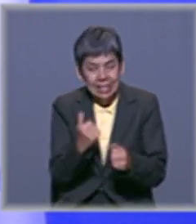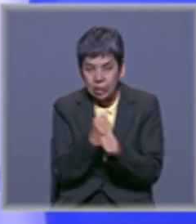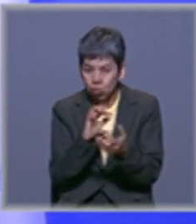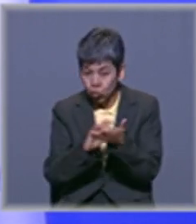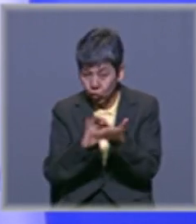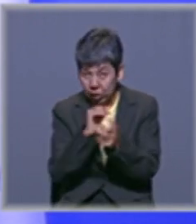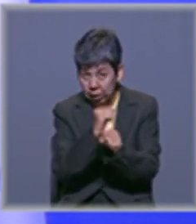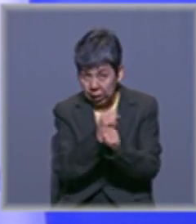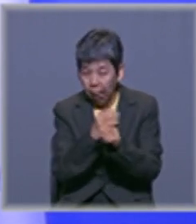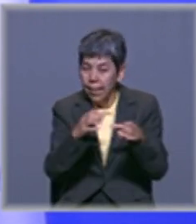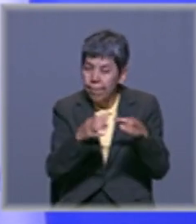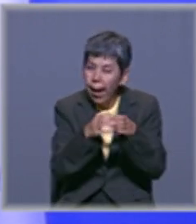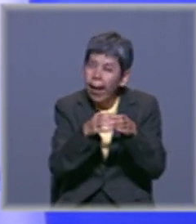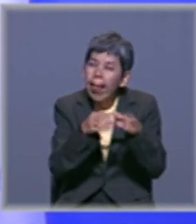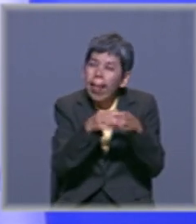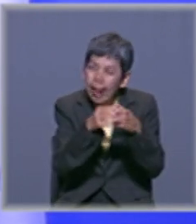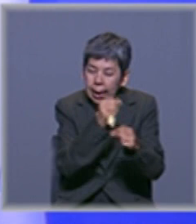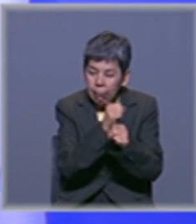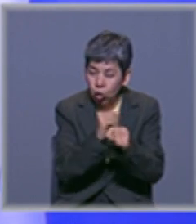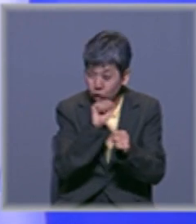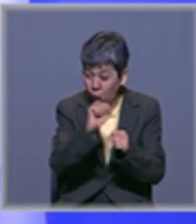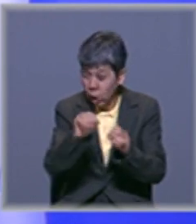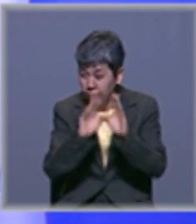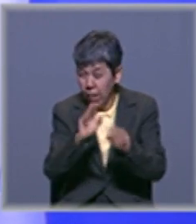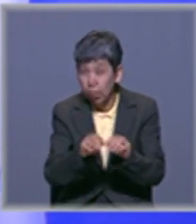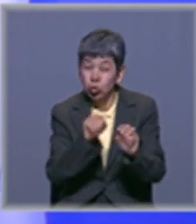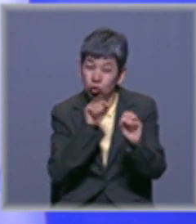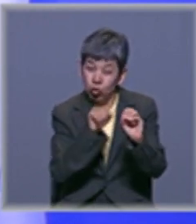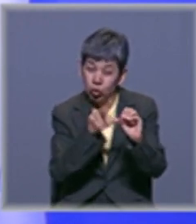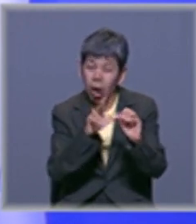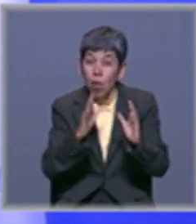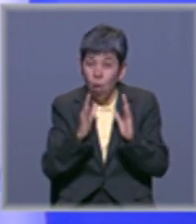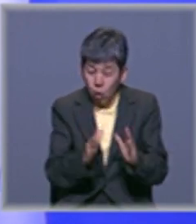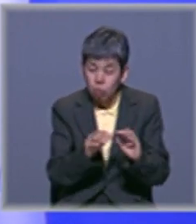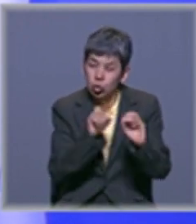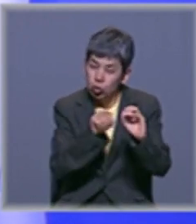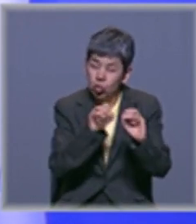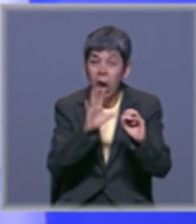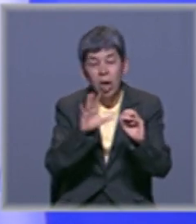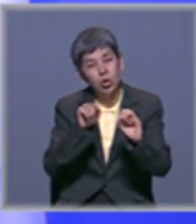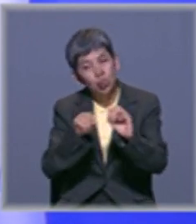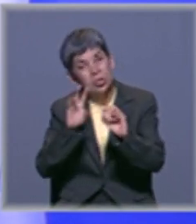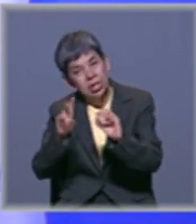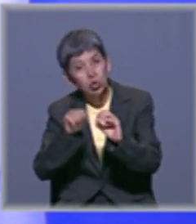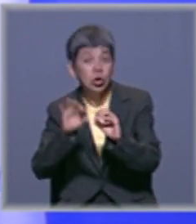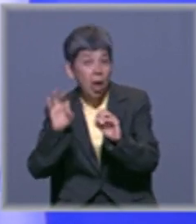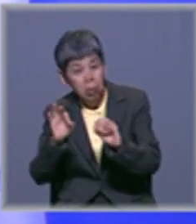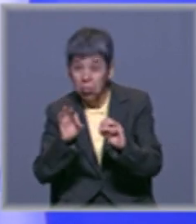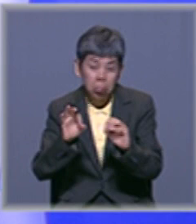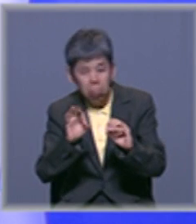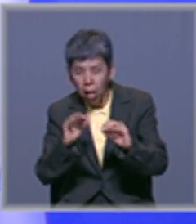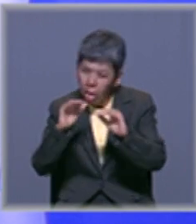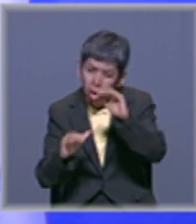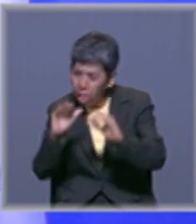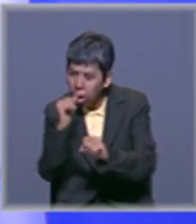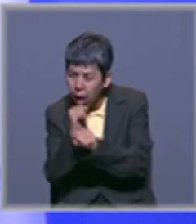ตรซึ่งพรรคเล็กที่คำนวณแล้วได้ส.ส.ประมาณ 0.3 คน 0.5 คน 0.7 คนหรือ 0.9 คนคือได้ไม่เต็มค